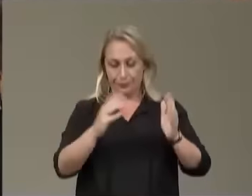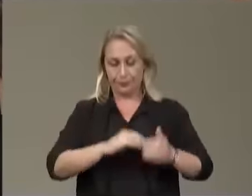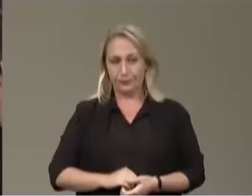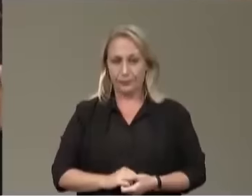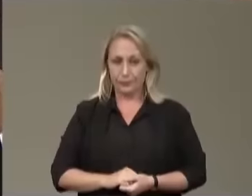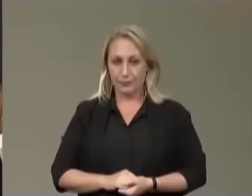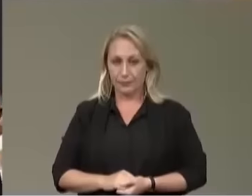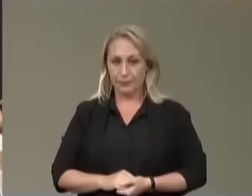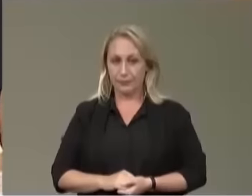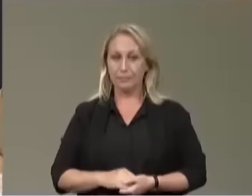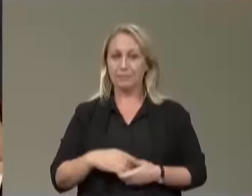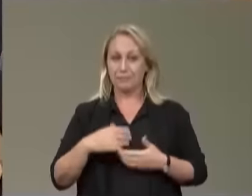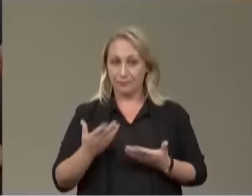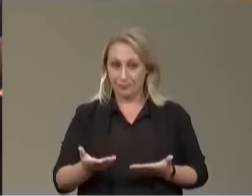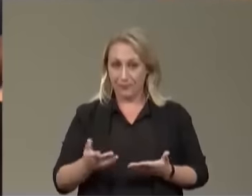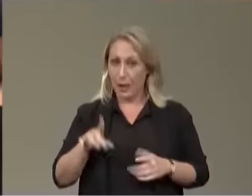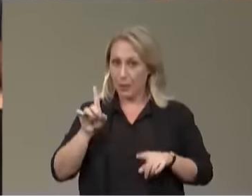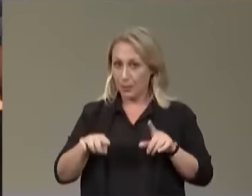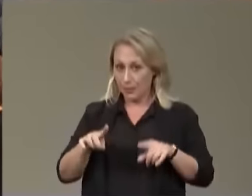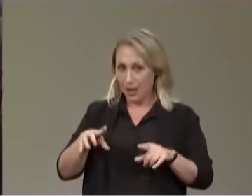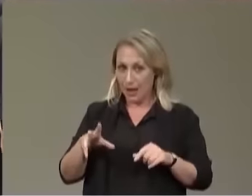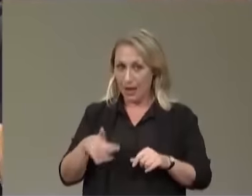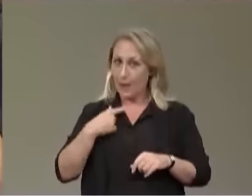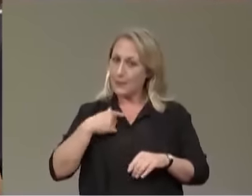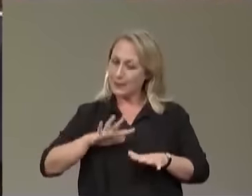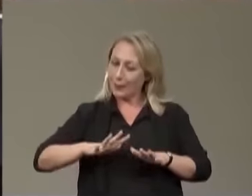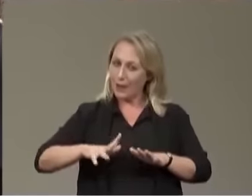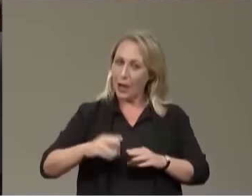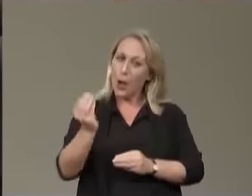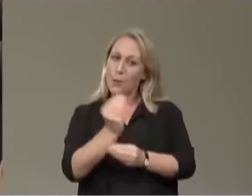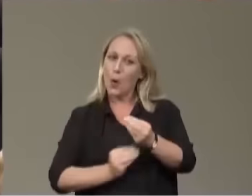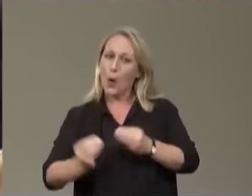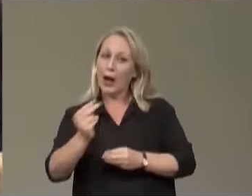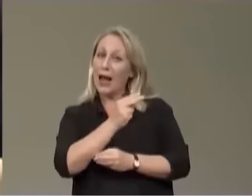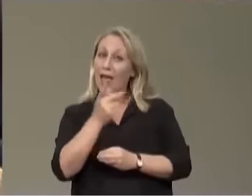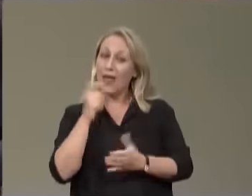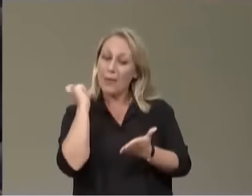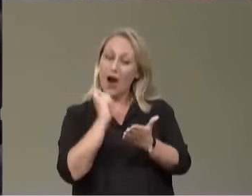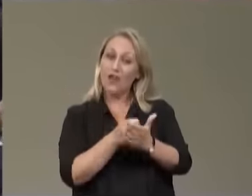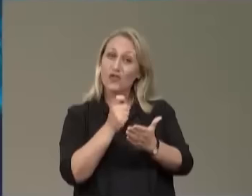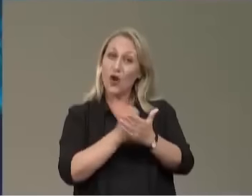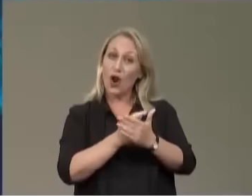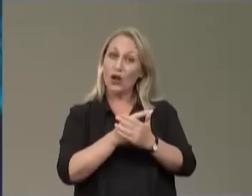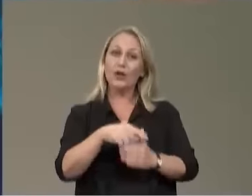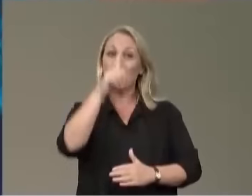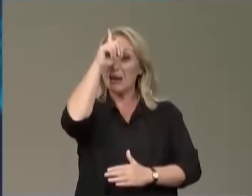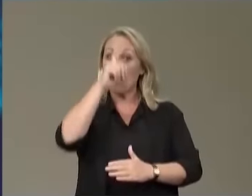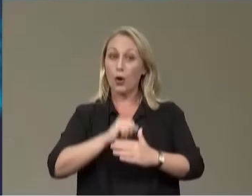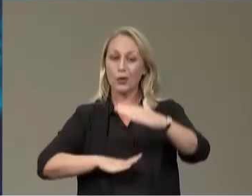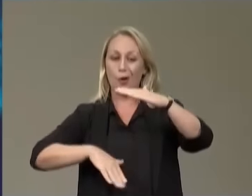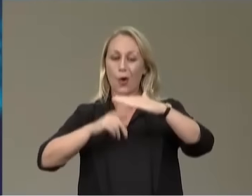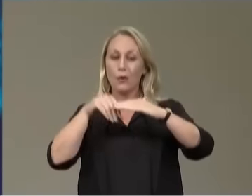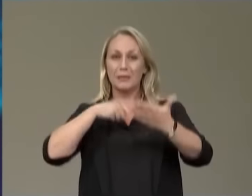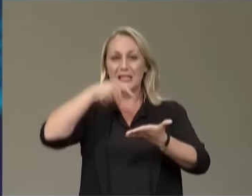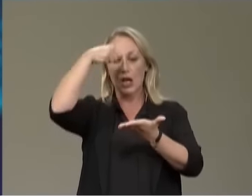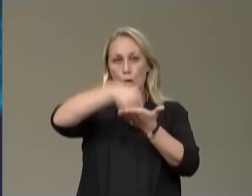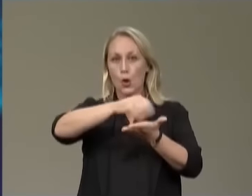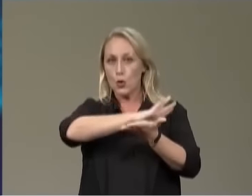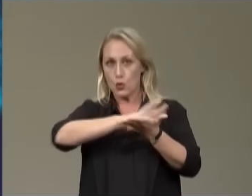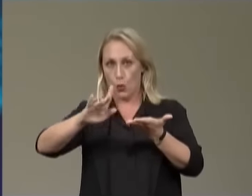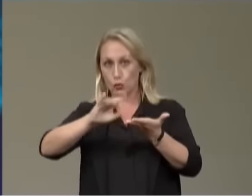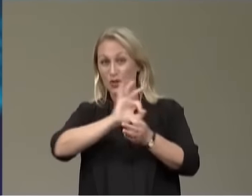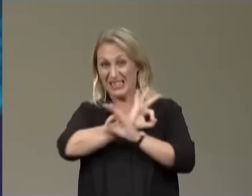Ενώ έρχονται και κάποιες βελτιώσεις στο ελάχιστο φορολογικό ποσό. Ανταποκρινόμενοι σε πολλά